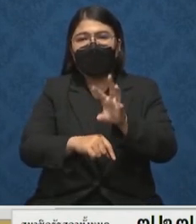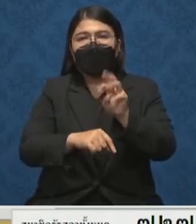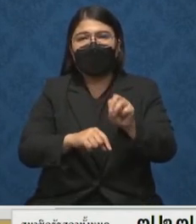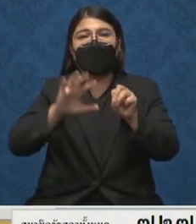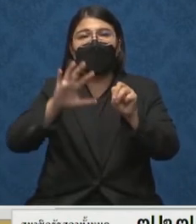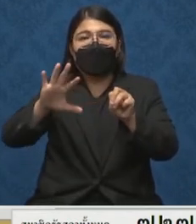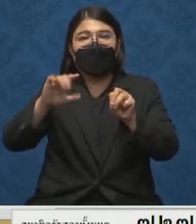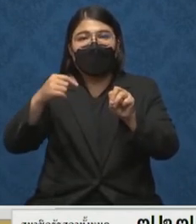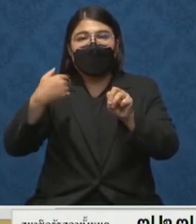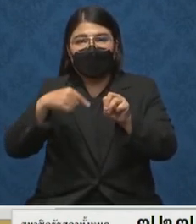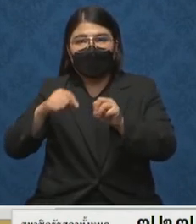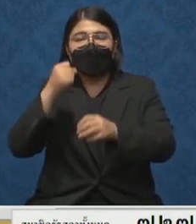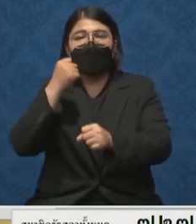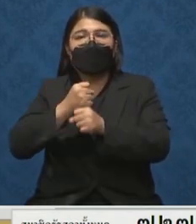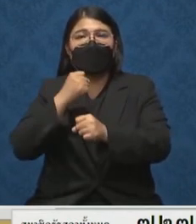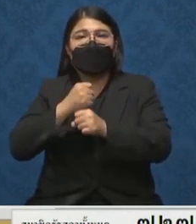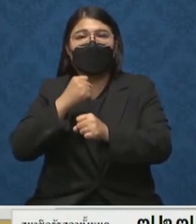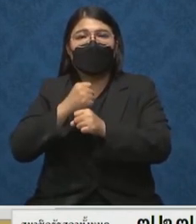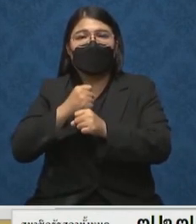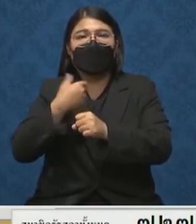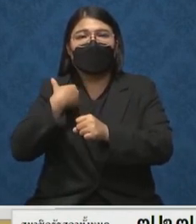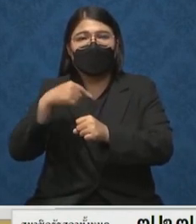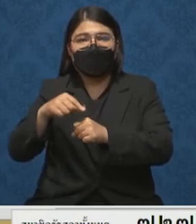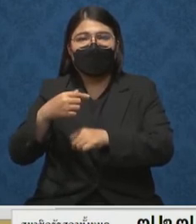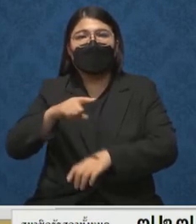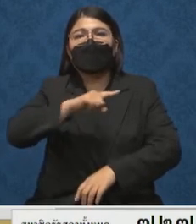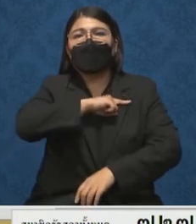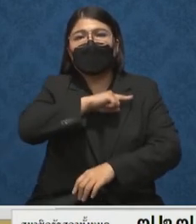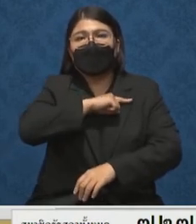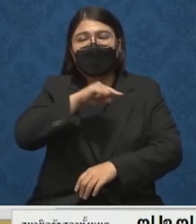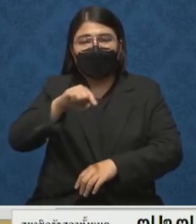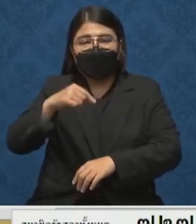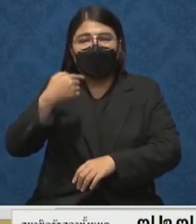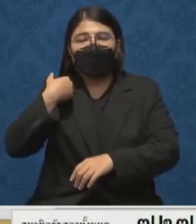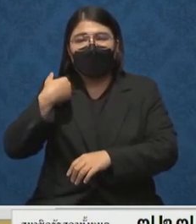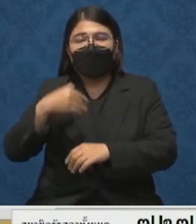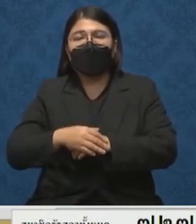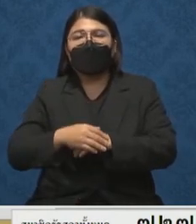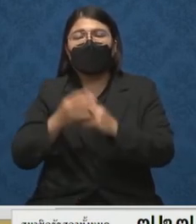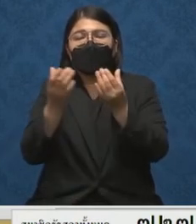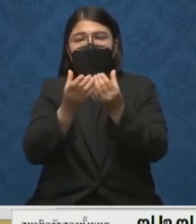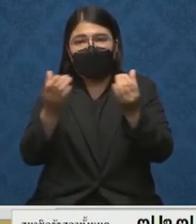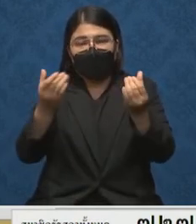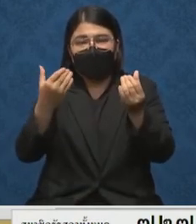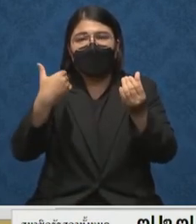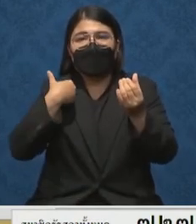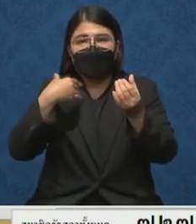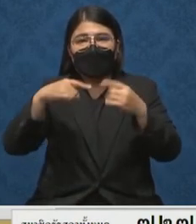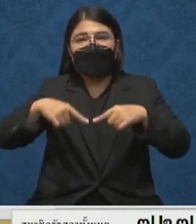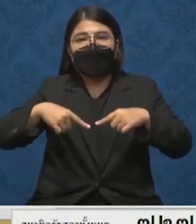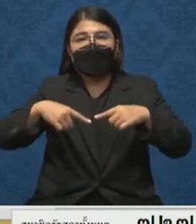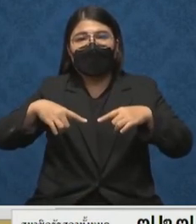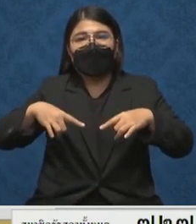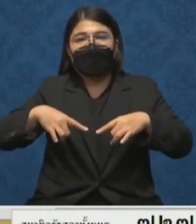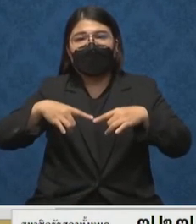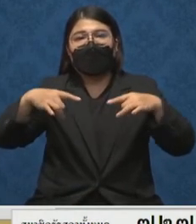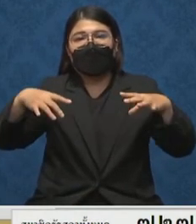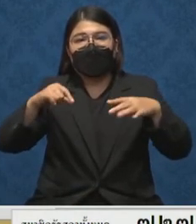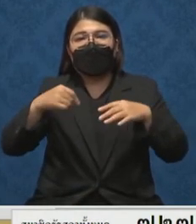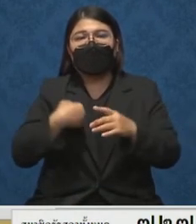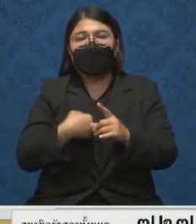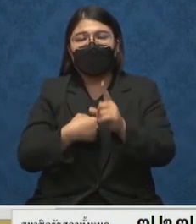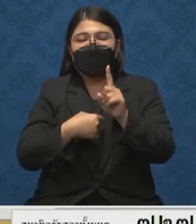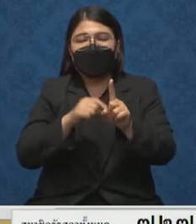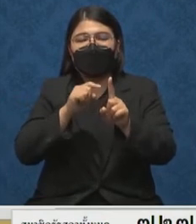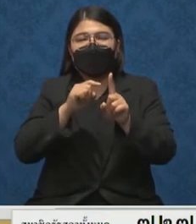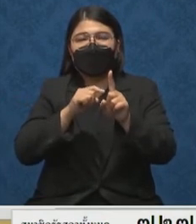ใจปฏิบัติหน้าที่หอใช้มนาจ ขัดต่บนวญหทแห่งรำนุณตามมาตร 2-3-4 วงเดยบ 1 คร